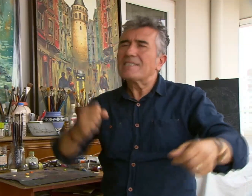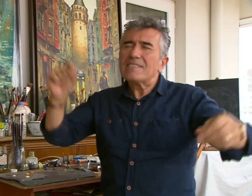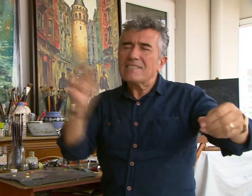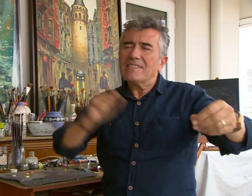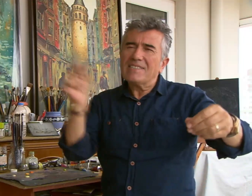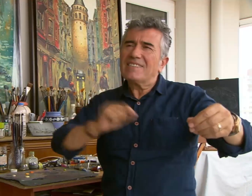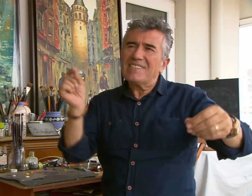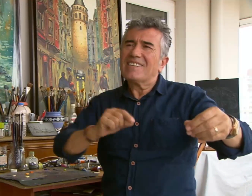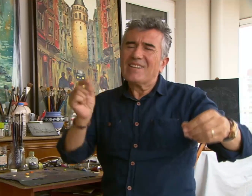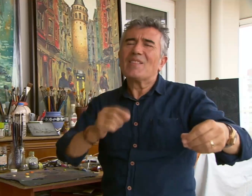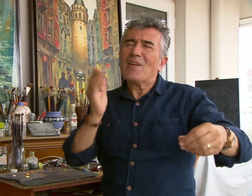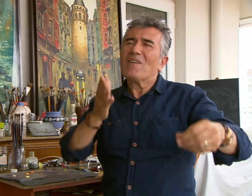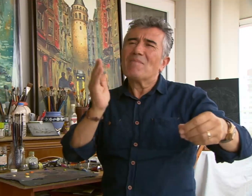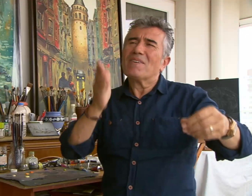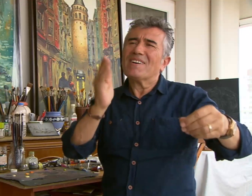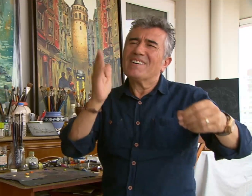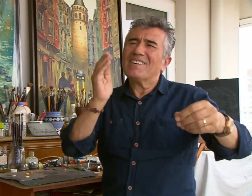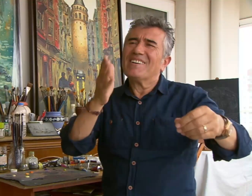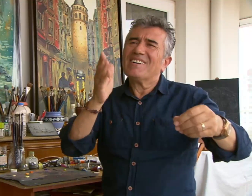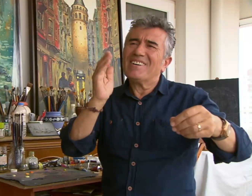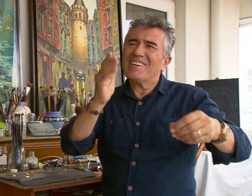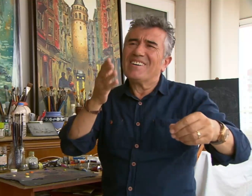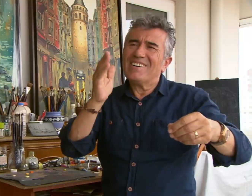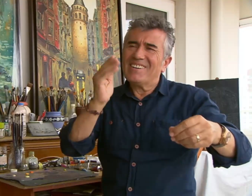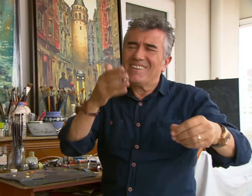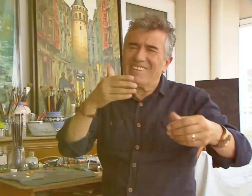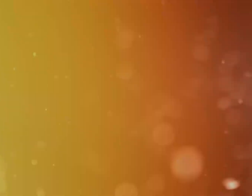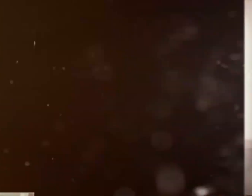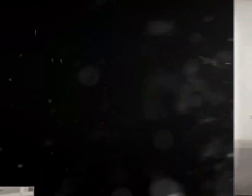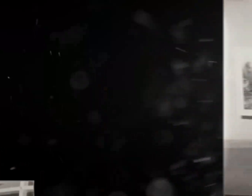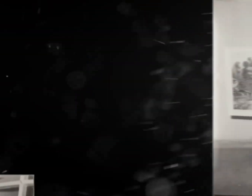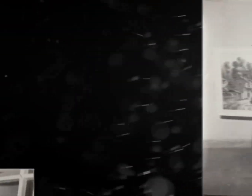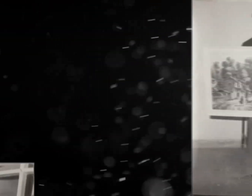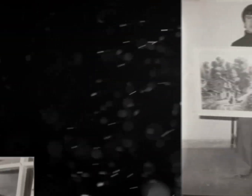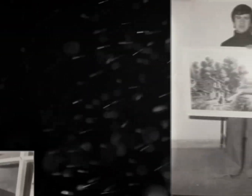tekrar resimler yapmaya devam ettim. Hiç bırakmadım.